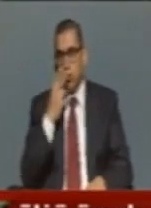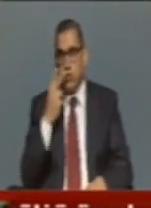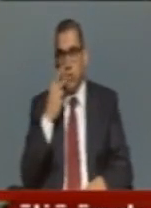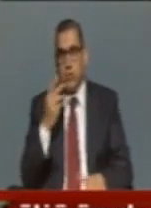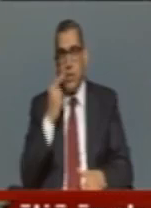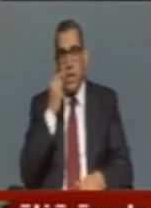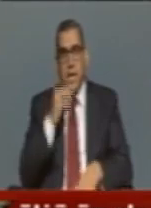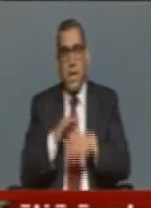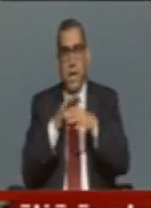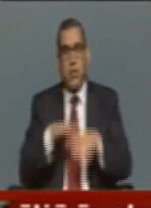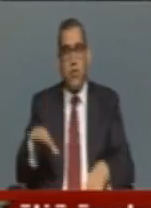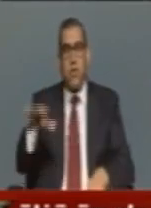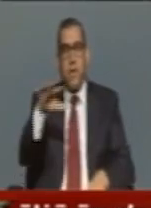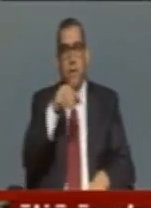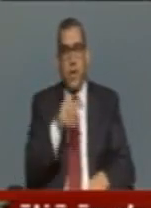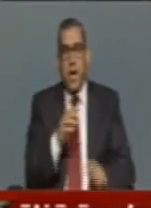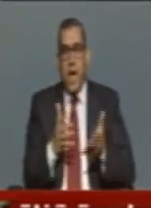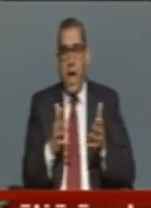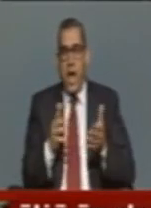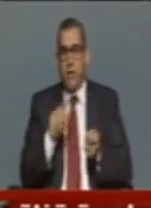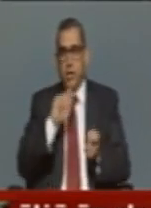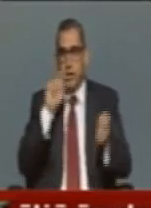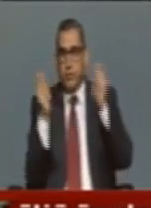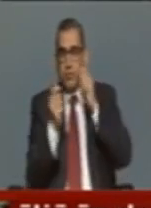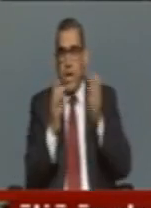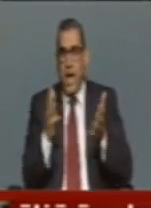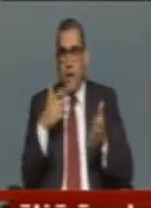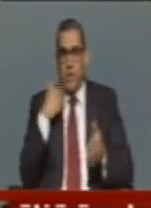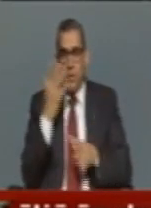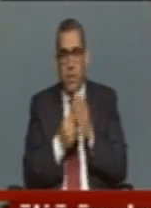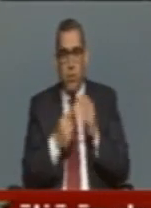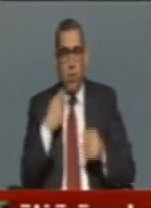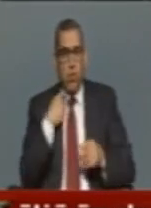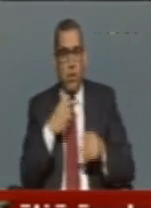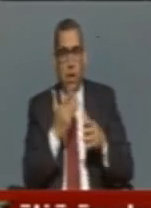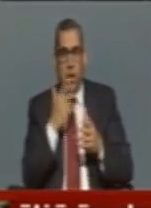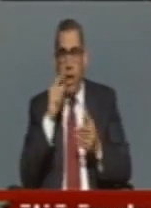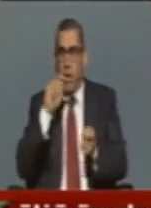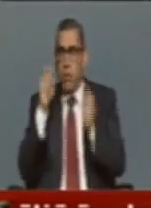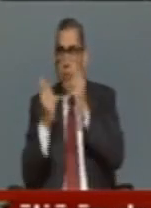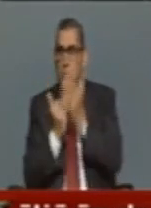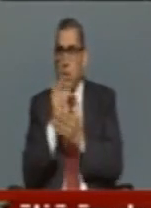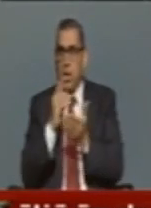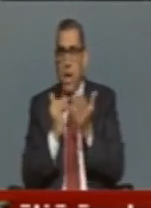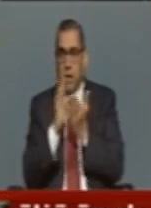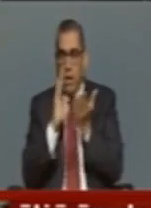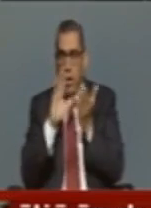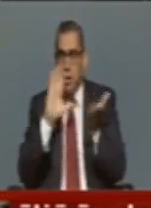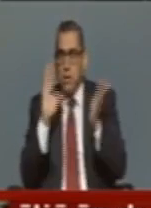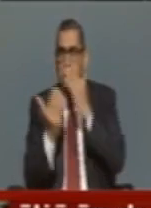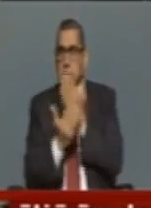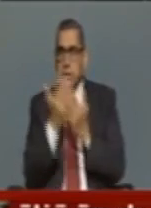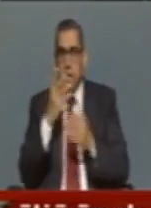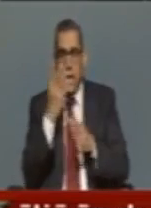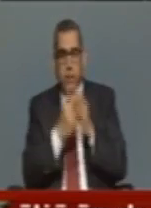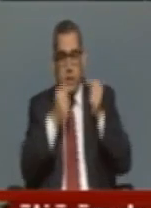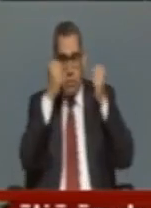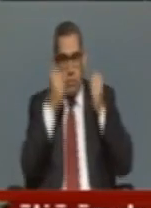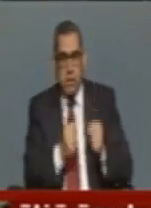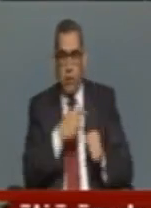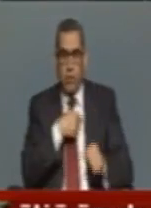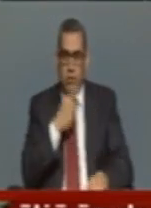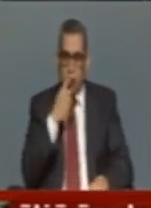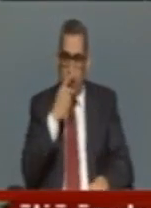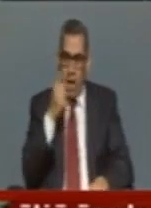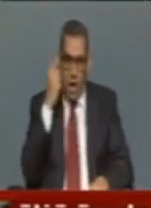بتبقى خايفة ان التغيير يكون على حساب ولادها، وده امر احنا نقبله ونحترمه، لانه